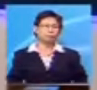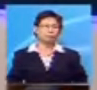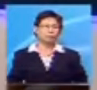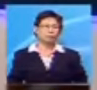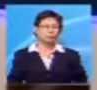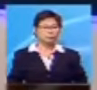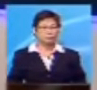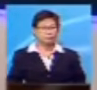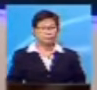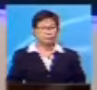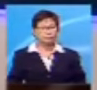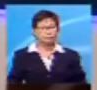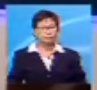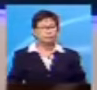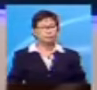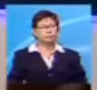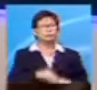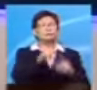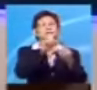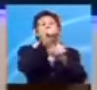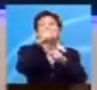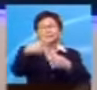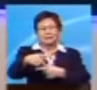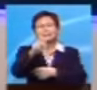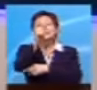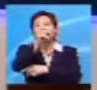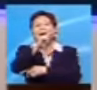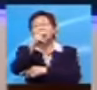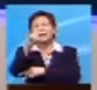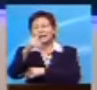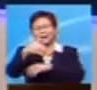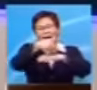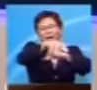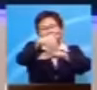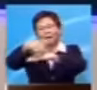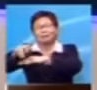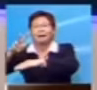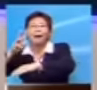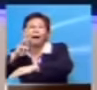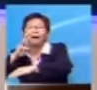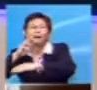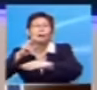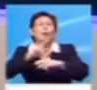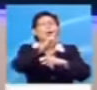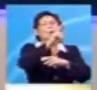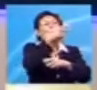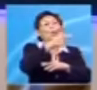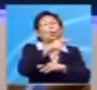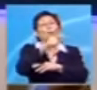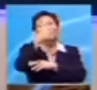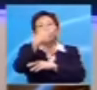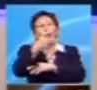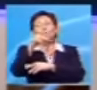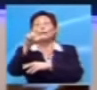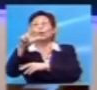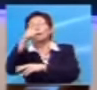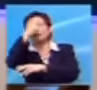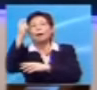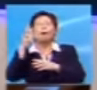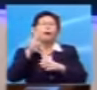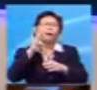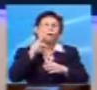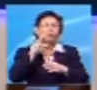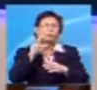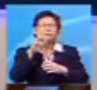Kampung 11 Lori tangki digunakan bagi membekal air kepada penduduk kawasan hulu langat yang terjejas ekoran